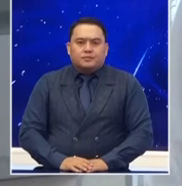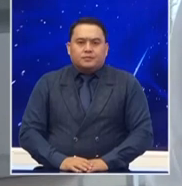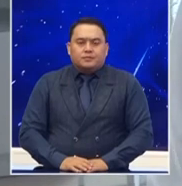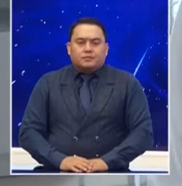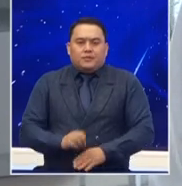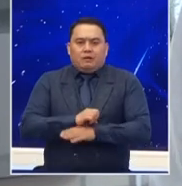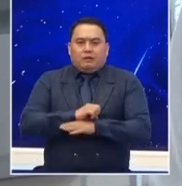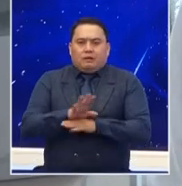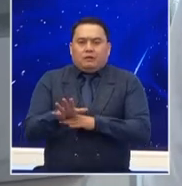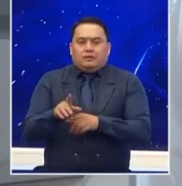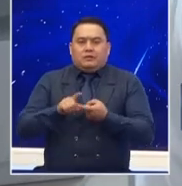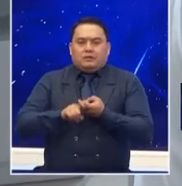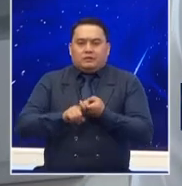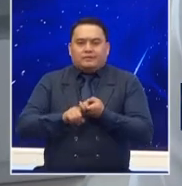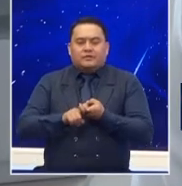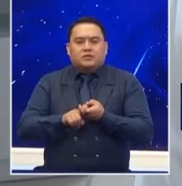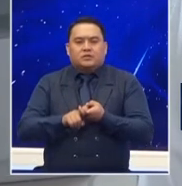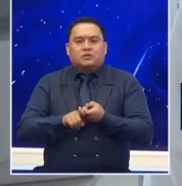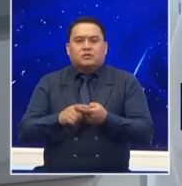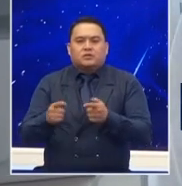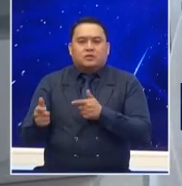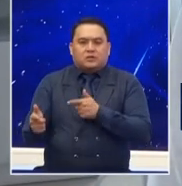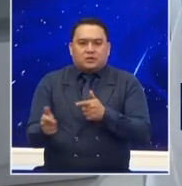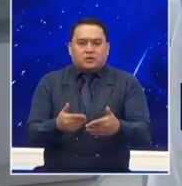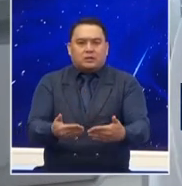екінші толқынына дайындығымыз